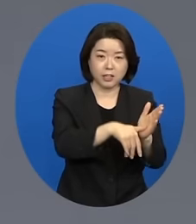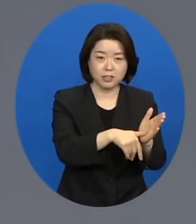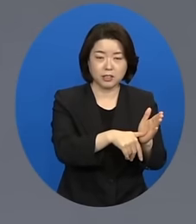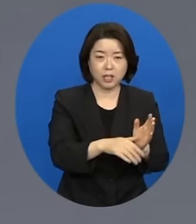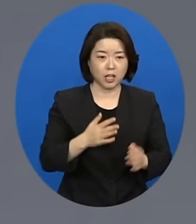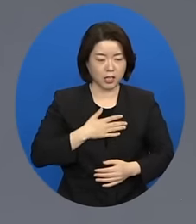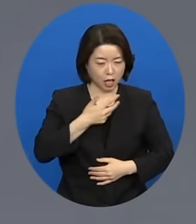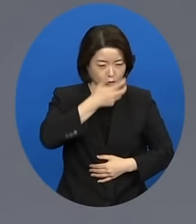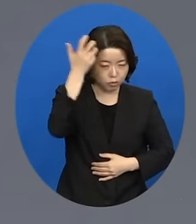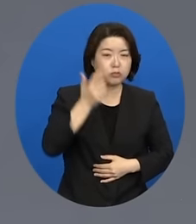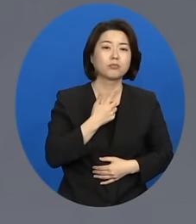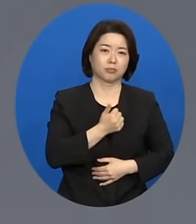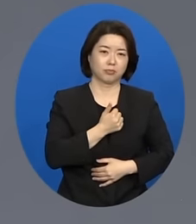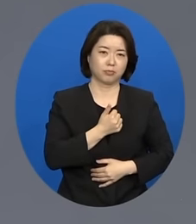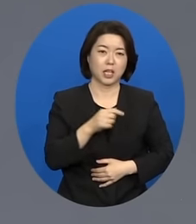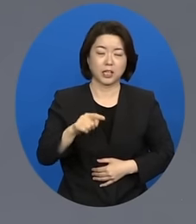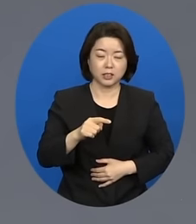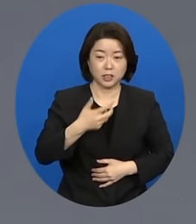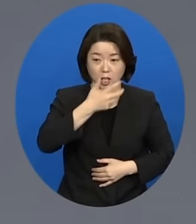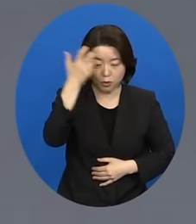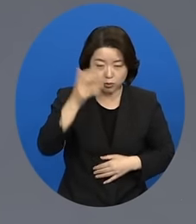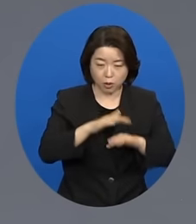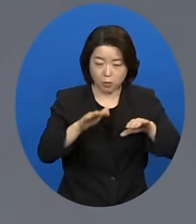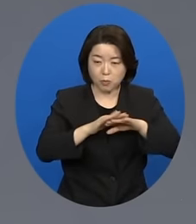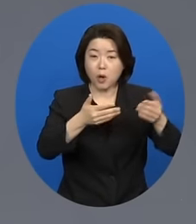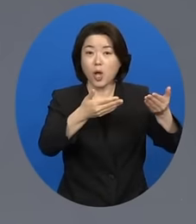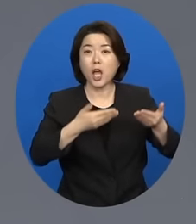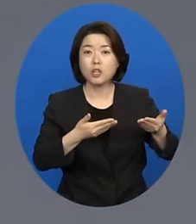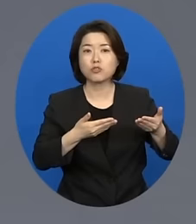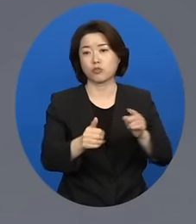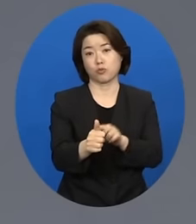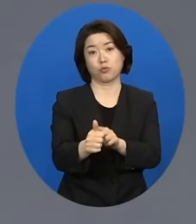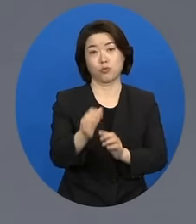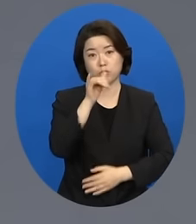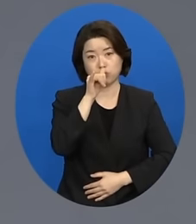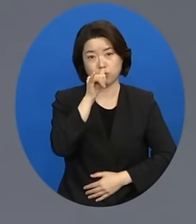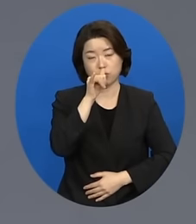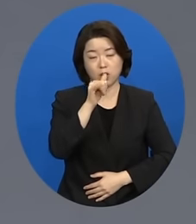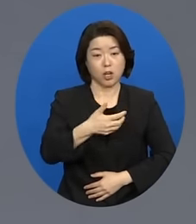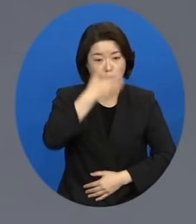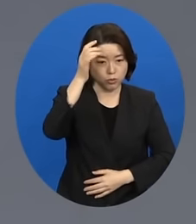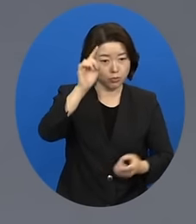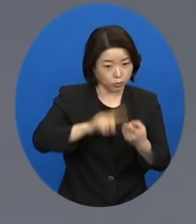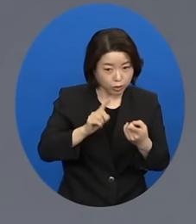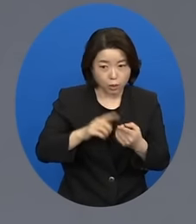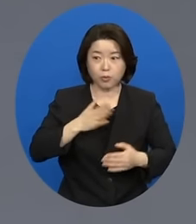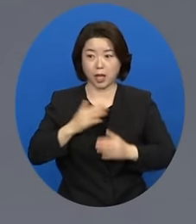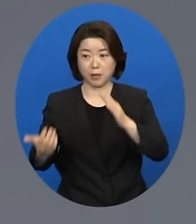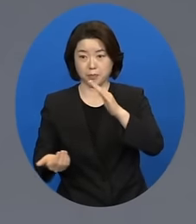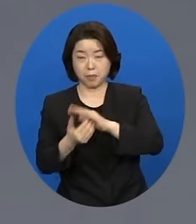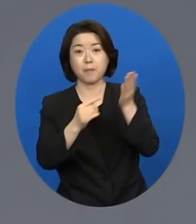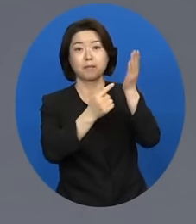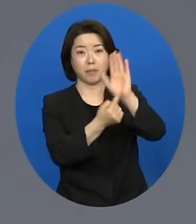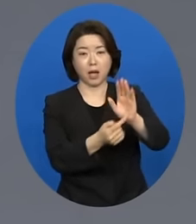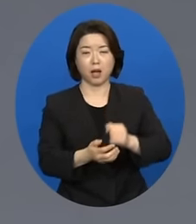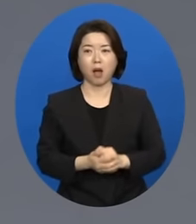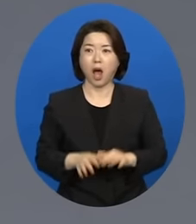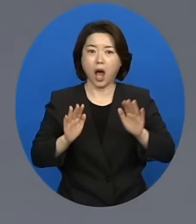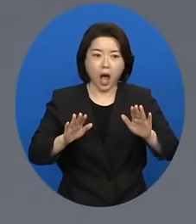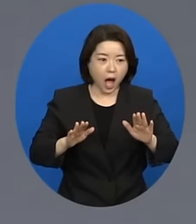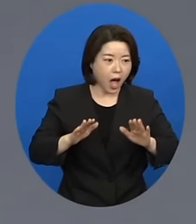꿈을 꿨는데 꿈을 해몽한 사람이 있었다. 그리고 그 꿈대로 그대로 되었습니다. 제가 이제서야 생각이